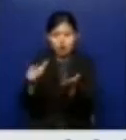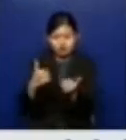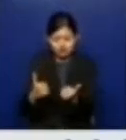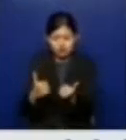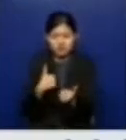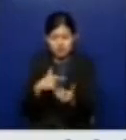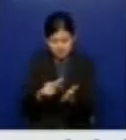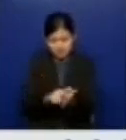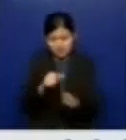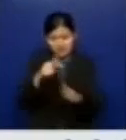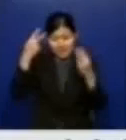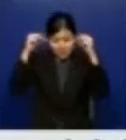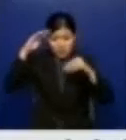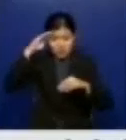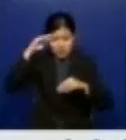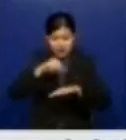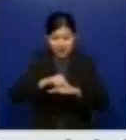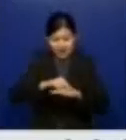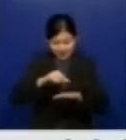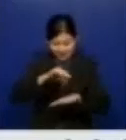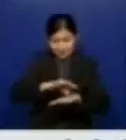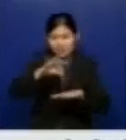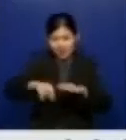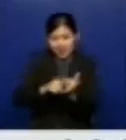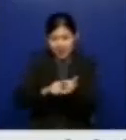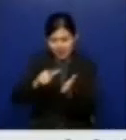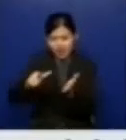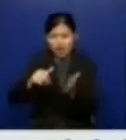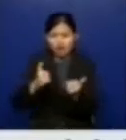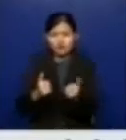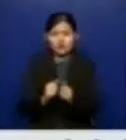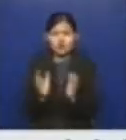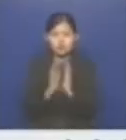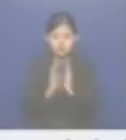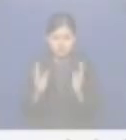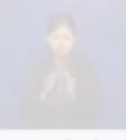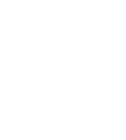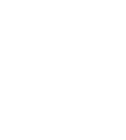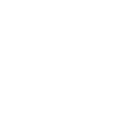ประเทศชาติแล้วท่านลาออกวันนี้เลยครับท่านประยุทธ์จันทร์โอชาขอบคุณครับท่านประธาน